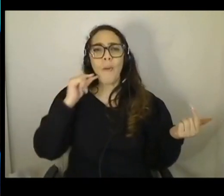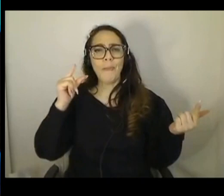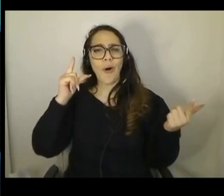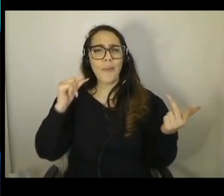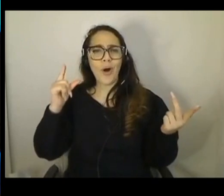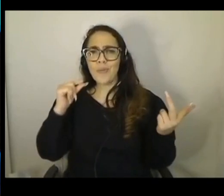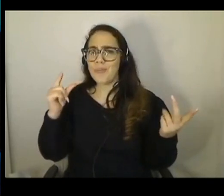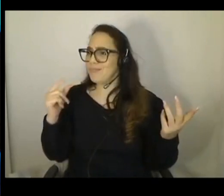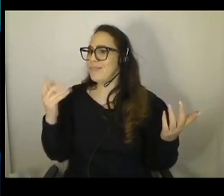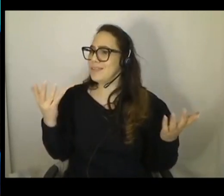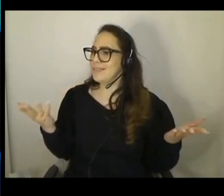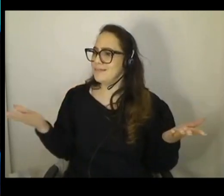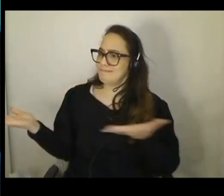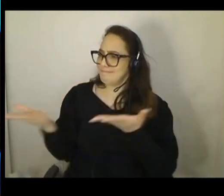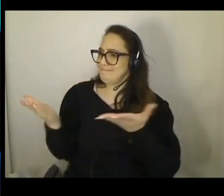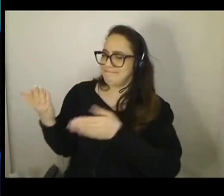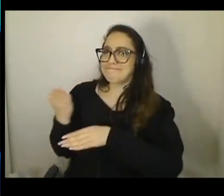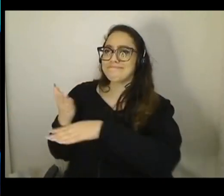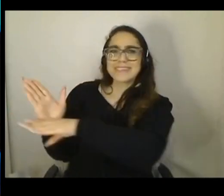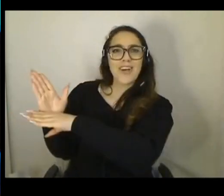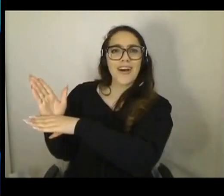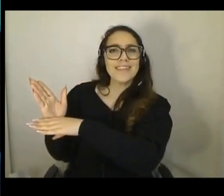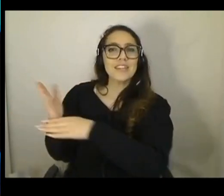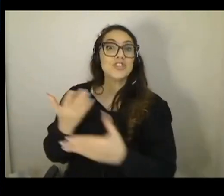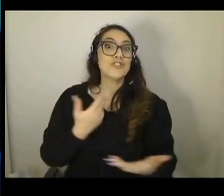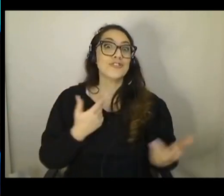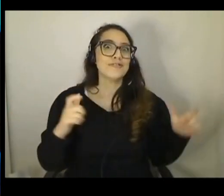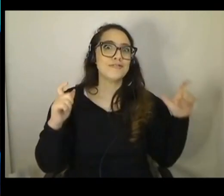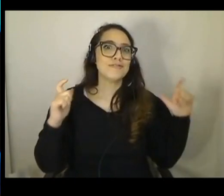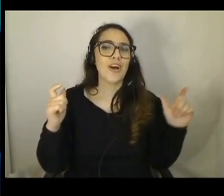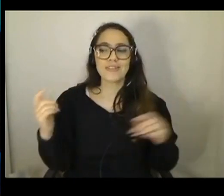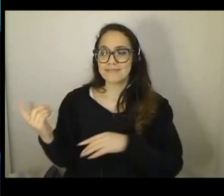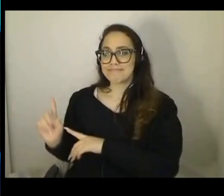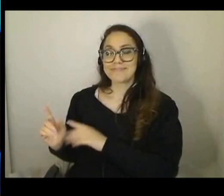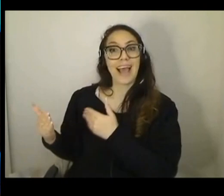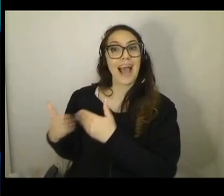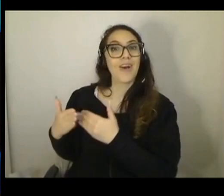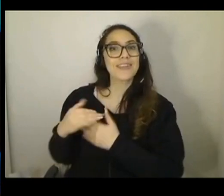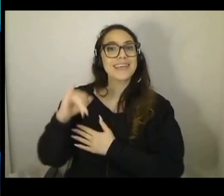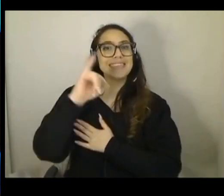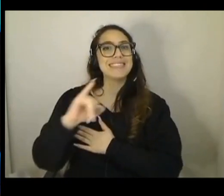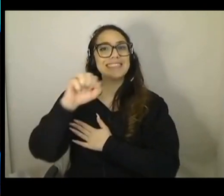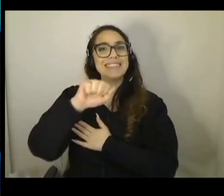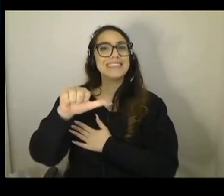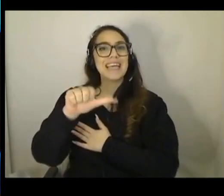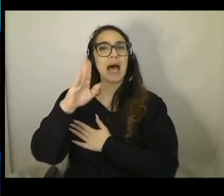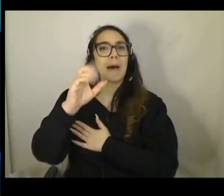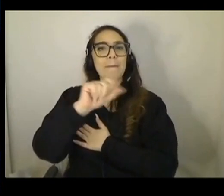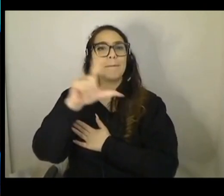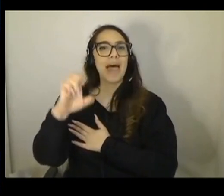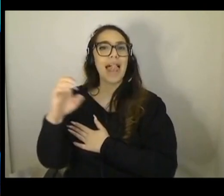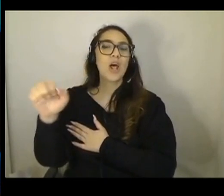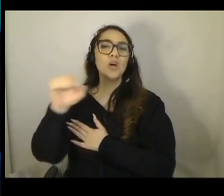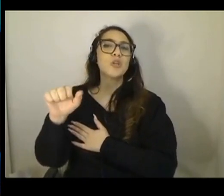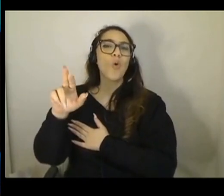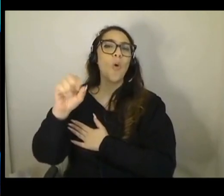demander de se présenter. J'ai la chance d'avoir près de moi Isabelle Sora, qui est l'une des hauts fonctionnaires les